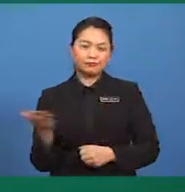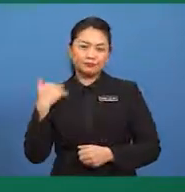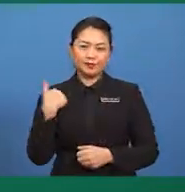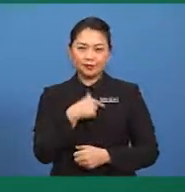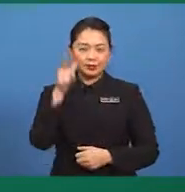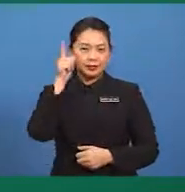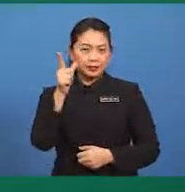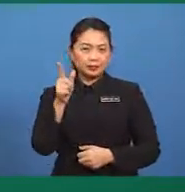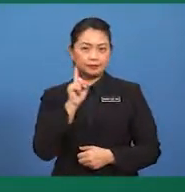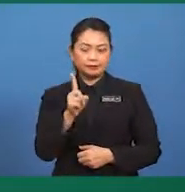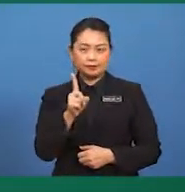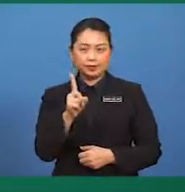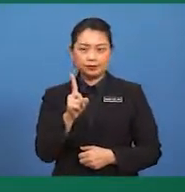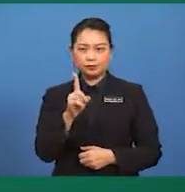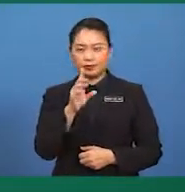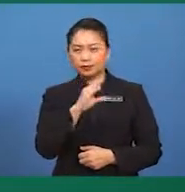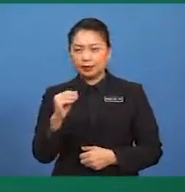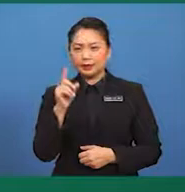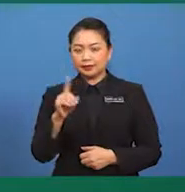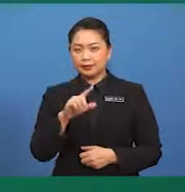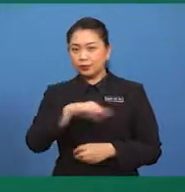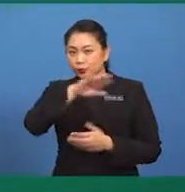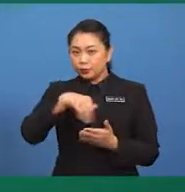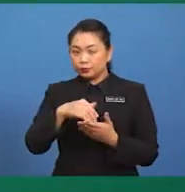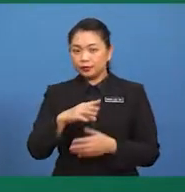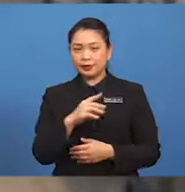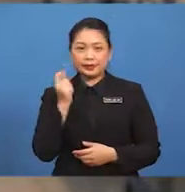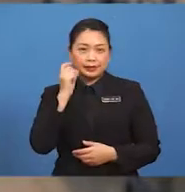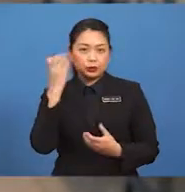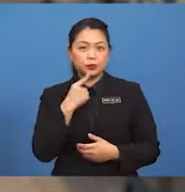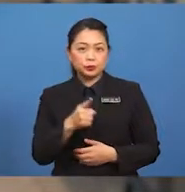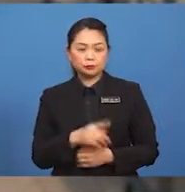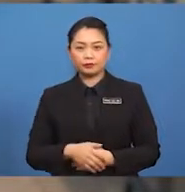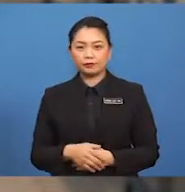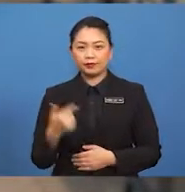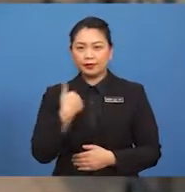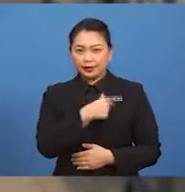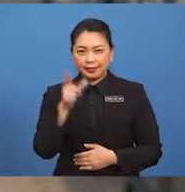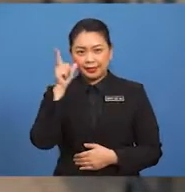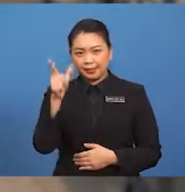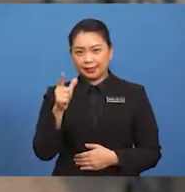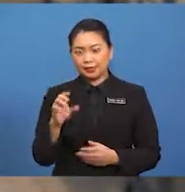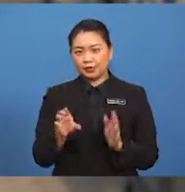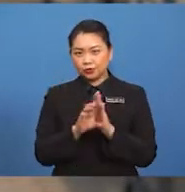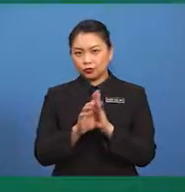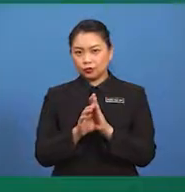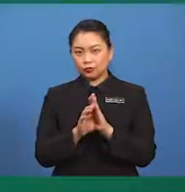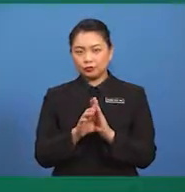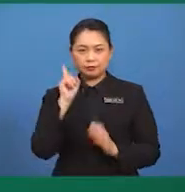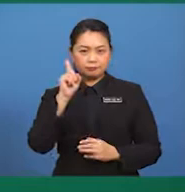kita lihat satu persatu situasi yang cikgu nyatakan ini. Kita lihat contoh situasi